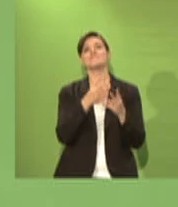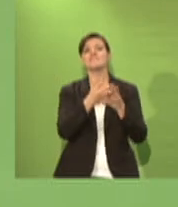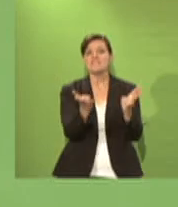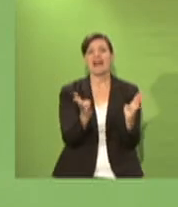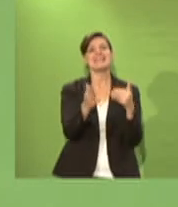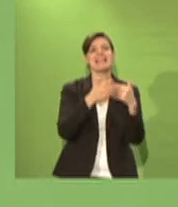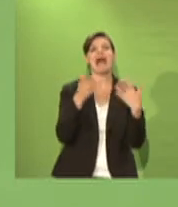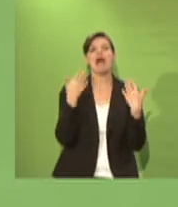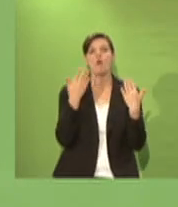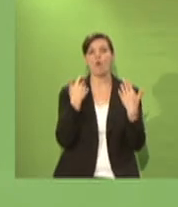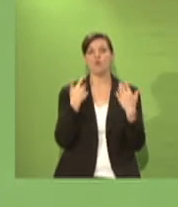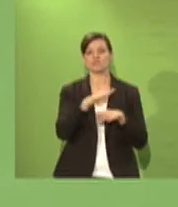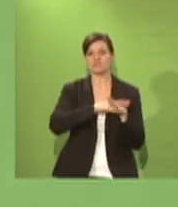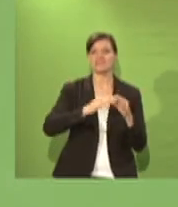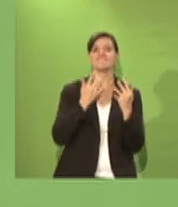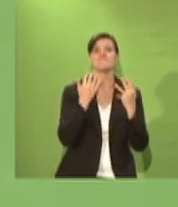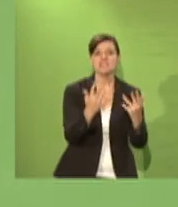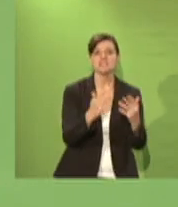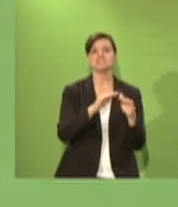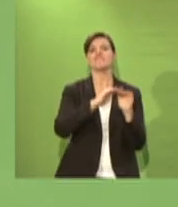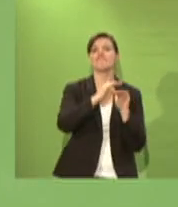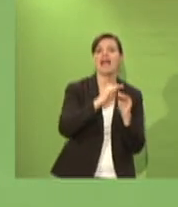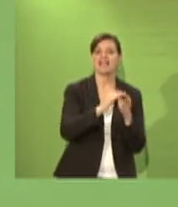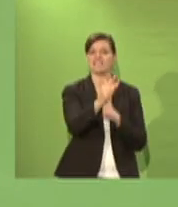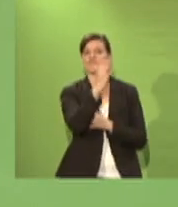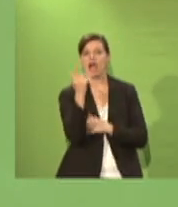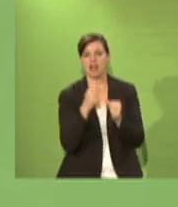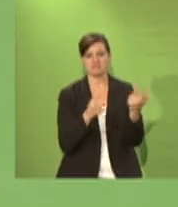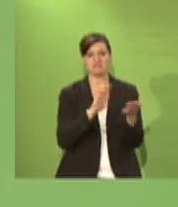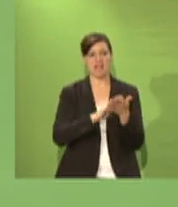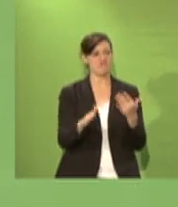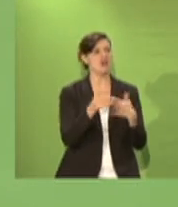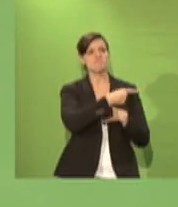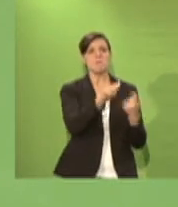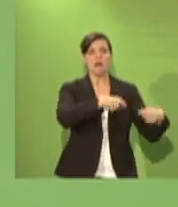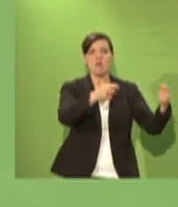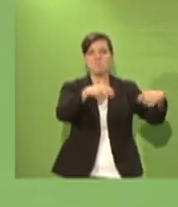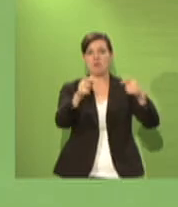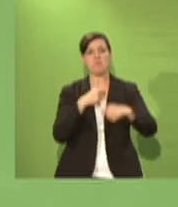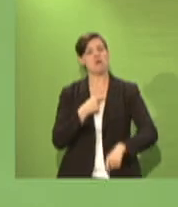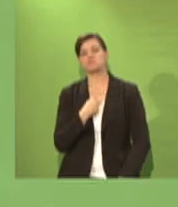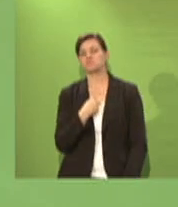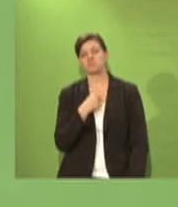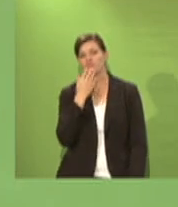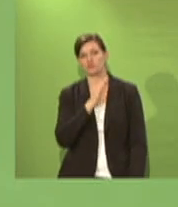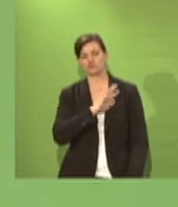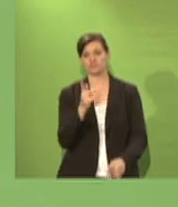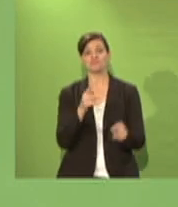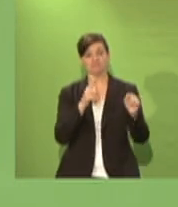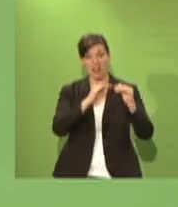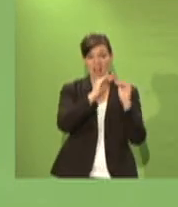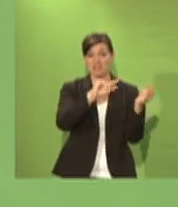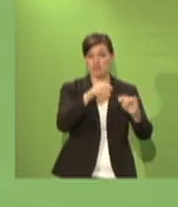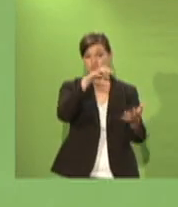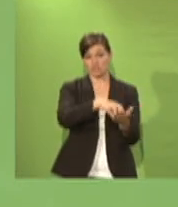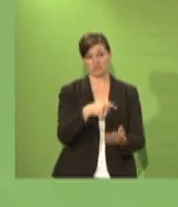Naherholungsgebiete, Wiesen und Felder und Wälder. Und die wollen wir eben nicht zubetonieren. Wir wollen nicht aus den ländlichen Räumen Städte machen.